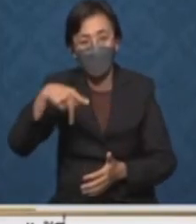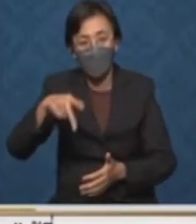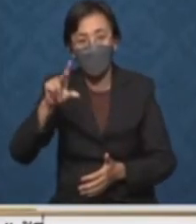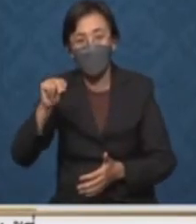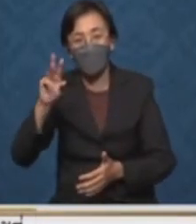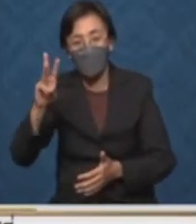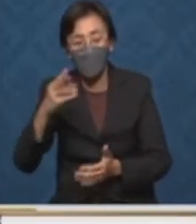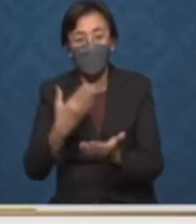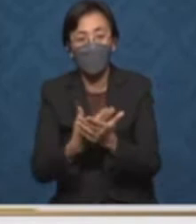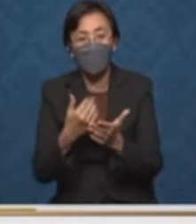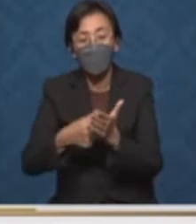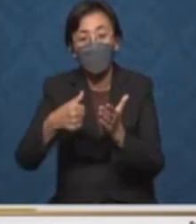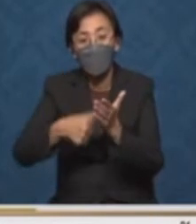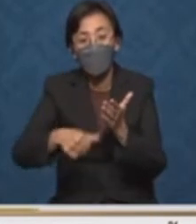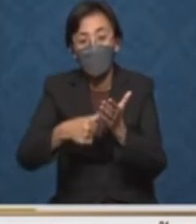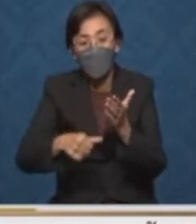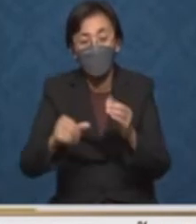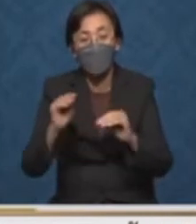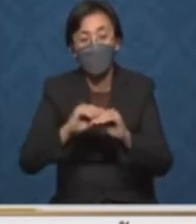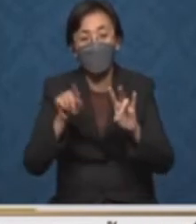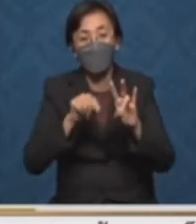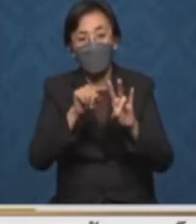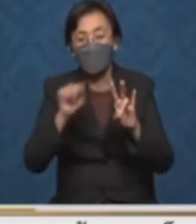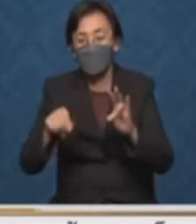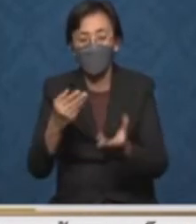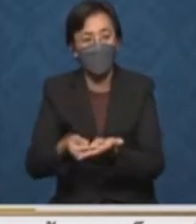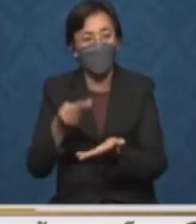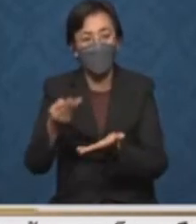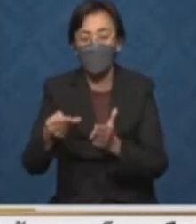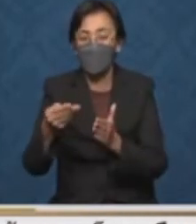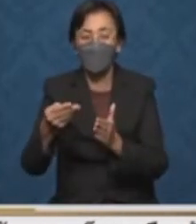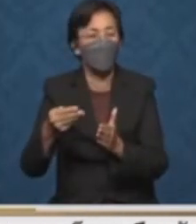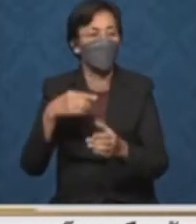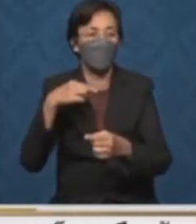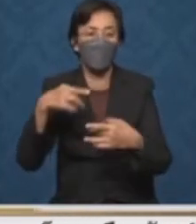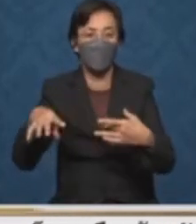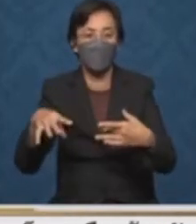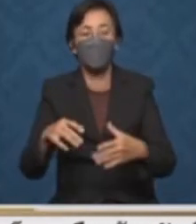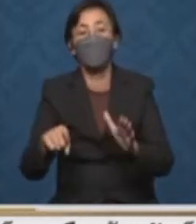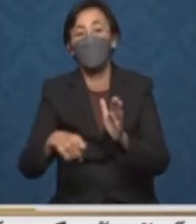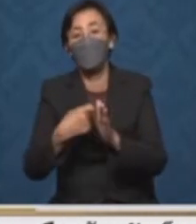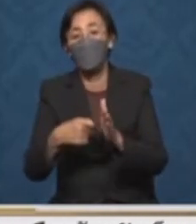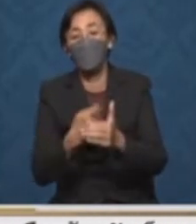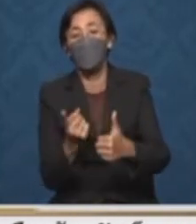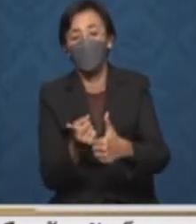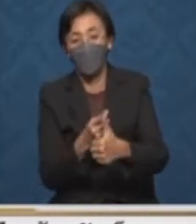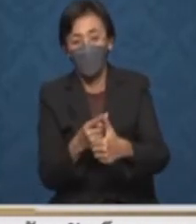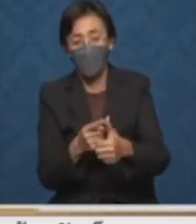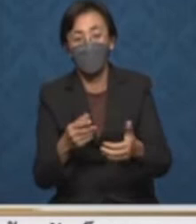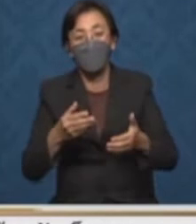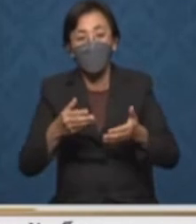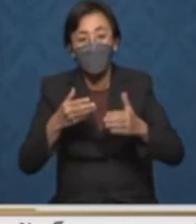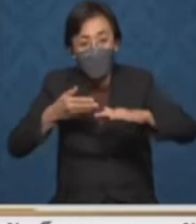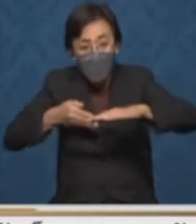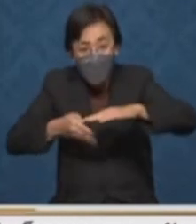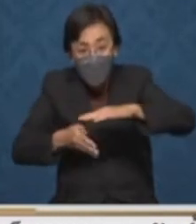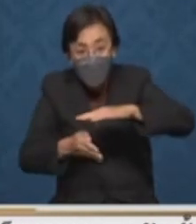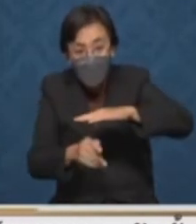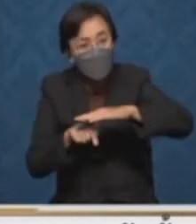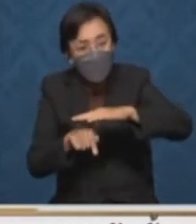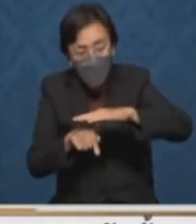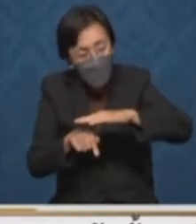าเพิ่มตามแบบพ.พ.36โดยมิชอบ1ครับเนื่องจากเรือดำน้ำได้รับการยก